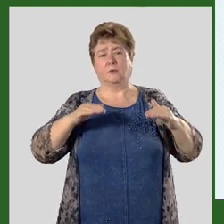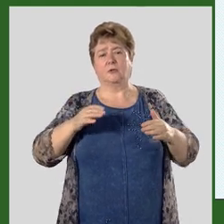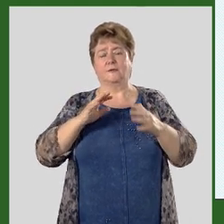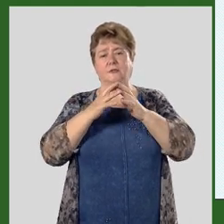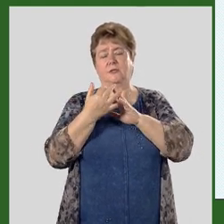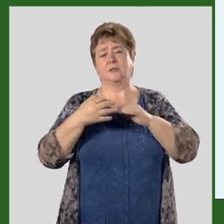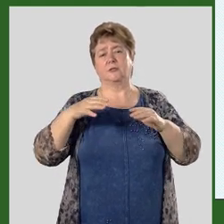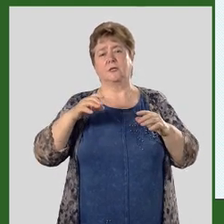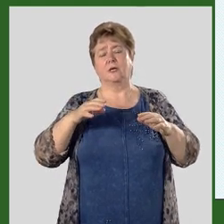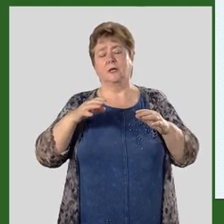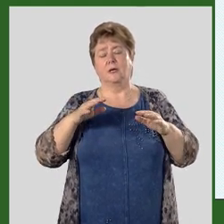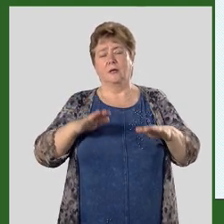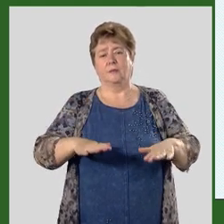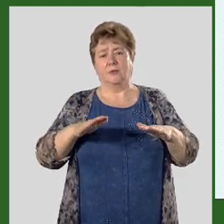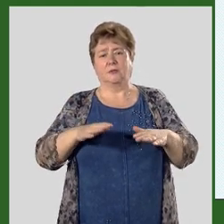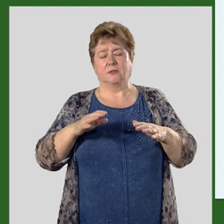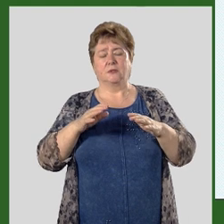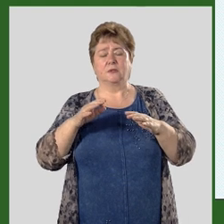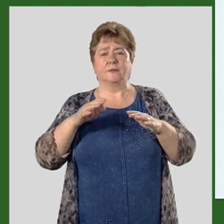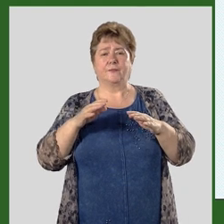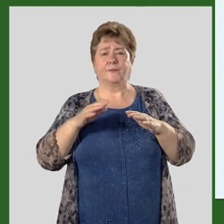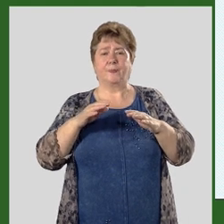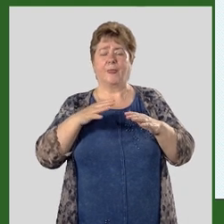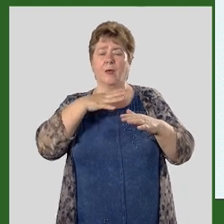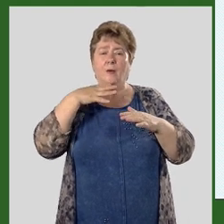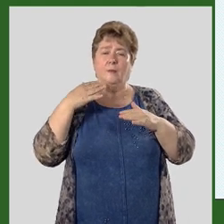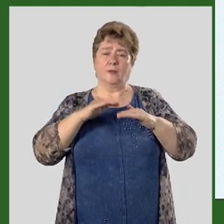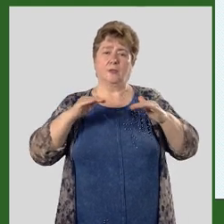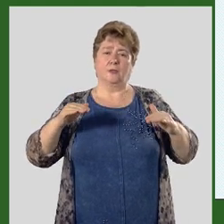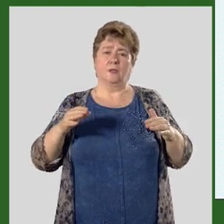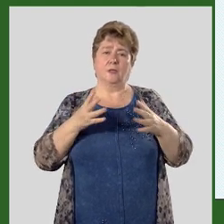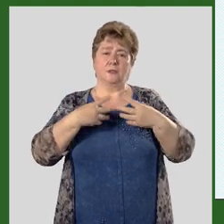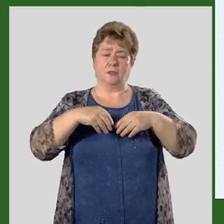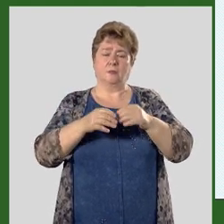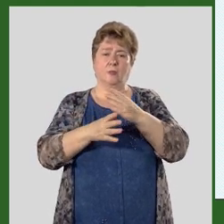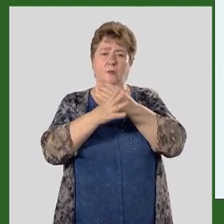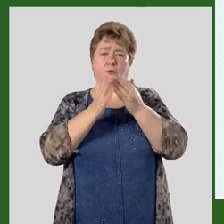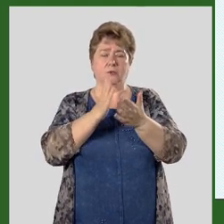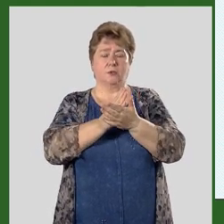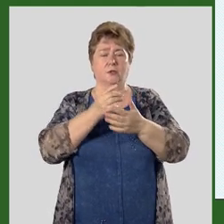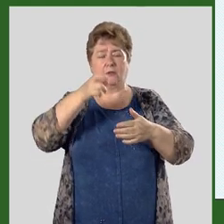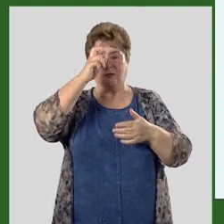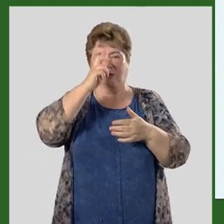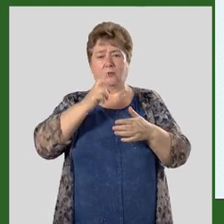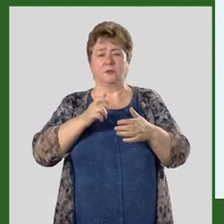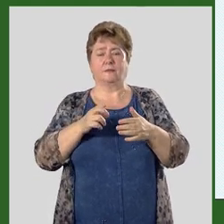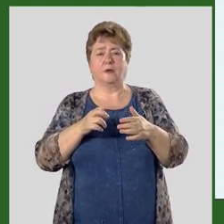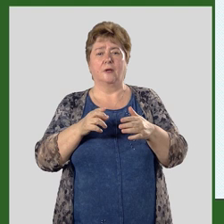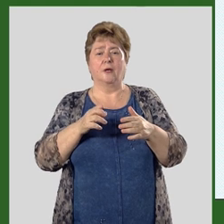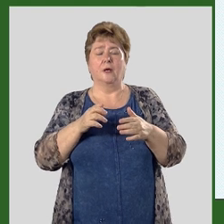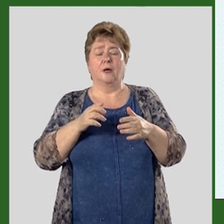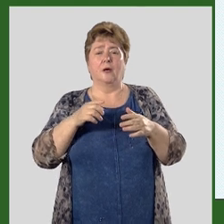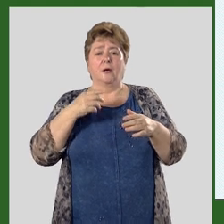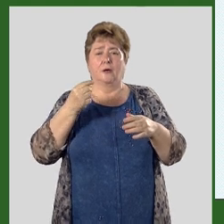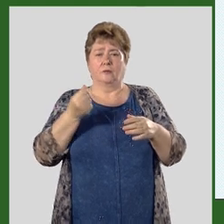местности. Многодетные семьи заслуживают особого уважения и поддержки. Несмотря на материальные трудности,